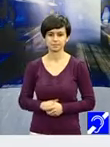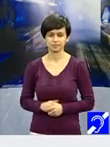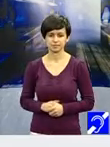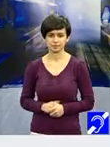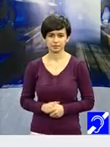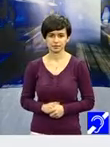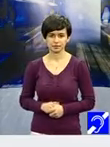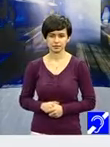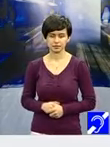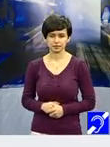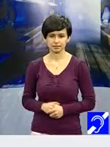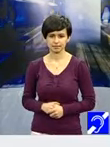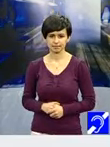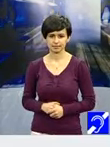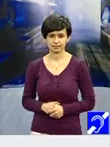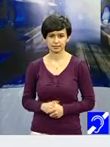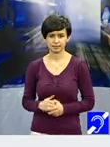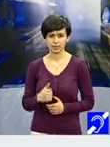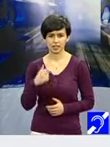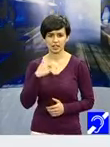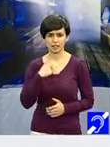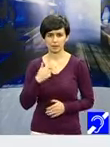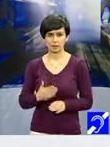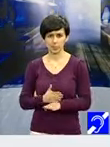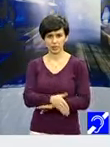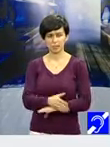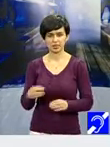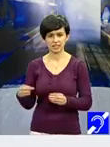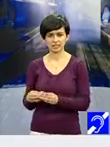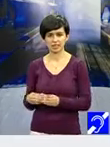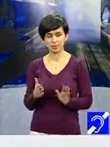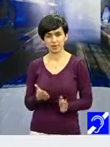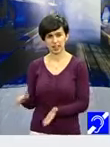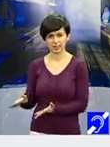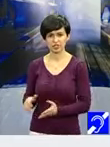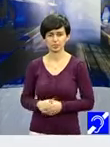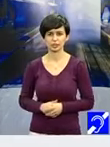Da. Ai intrat în echipe de la bun început? Da, și de la bun început.